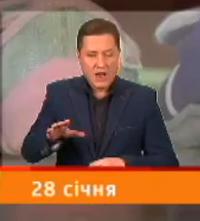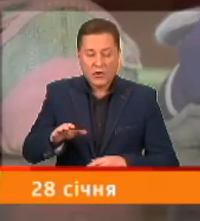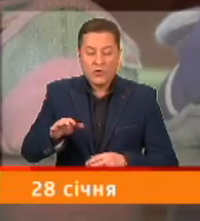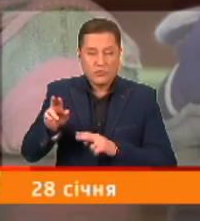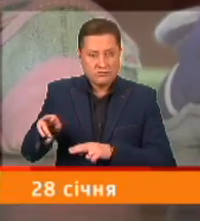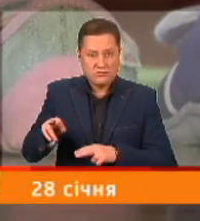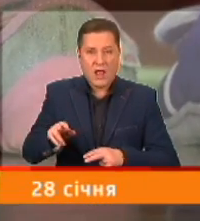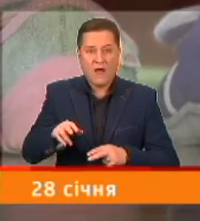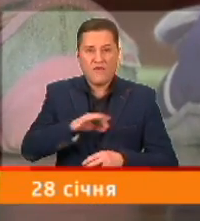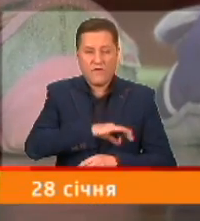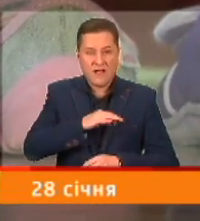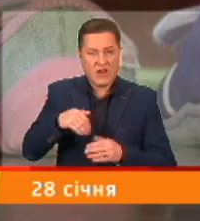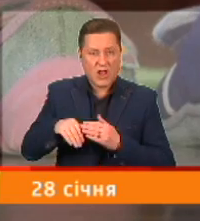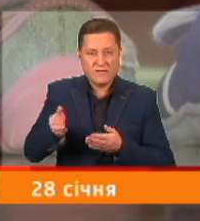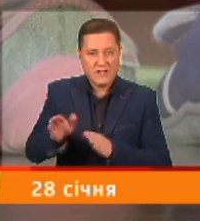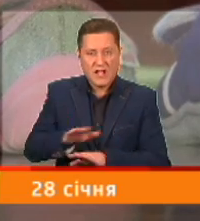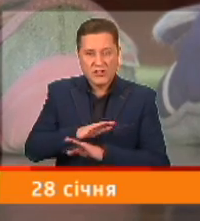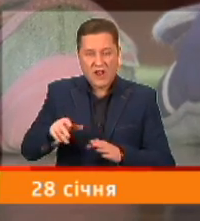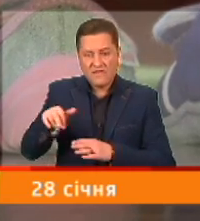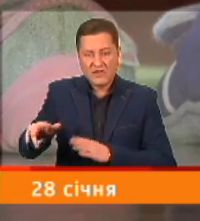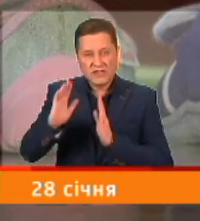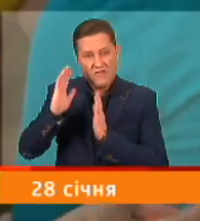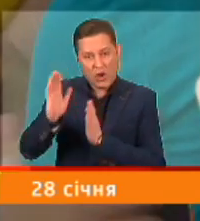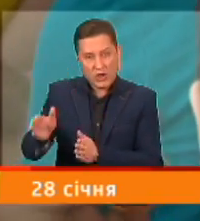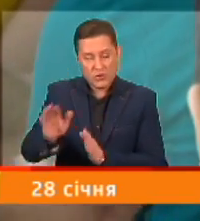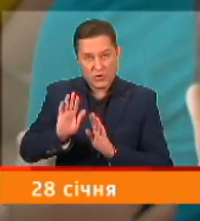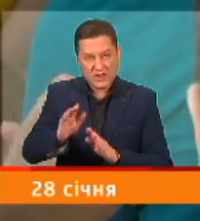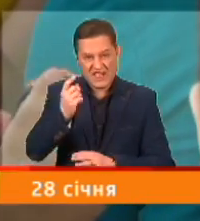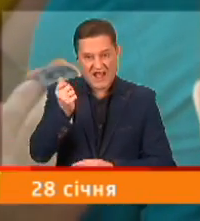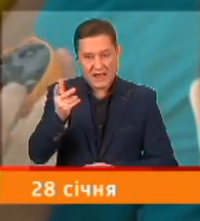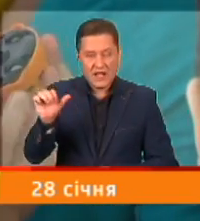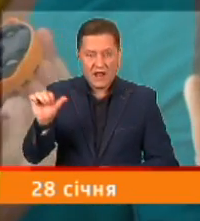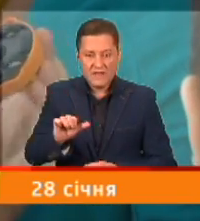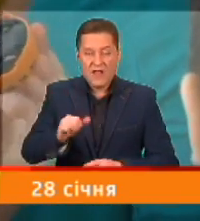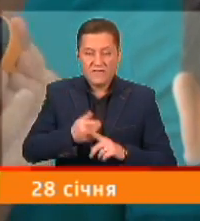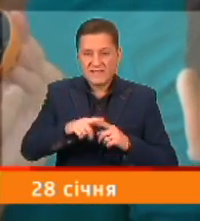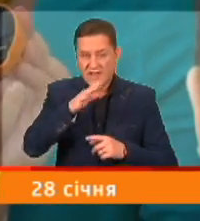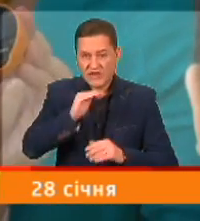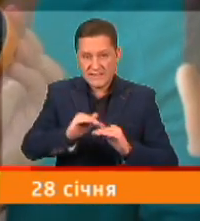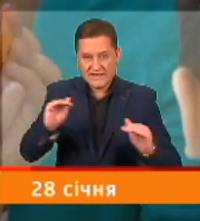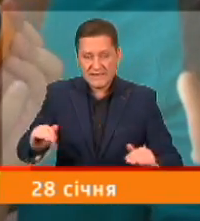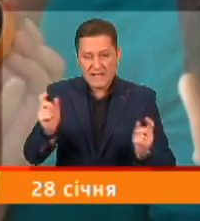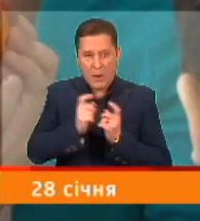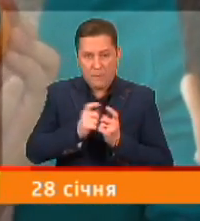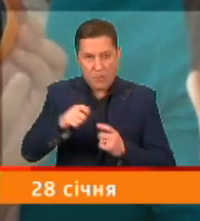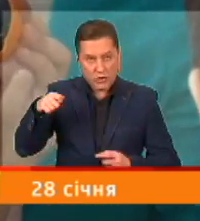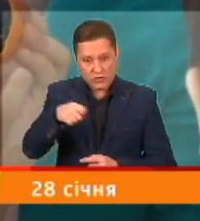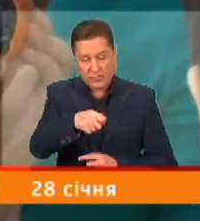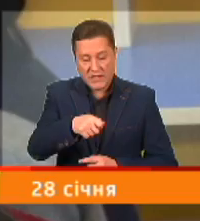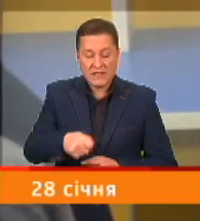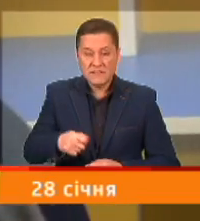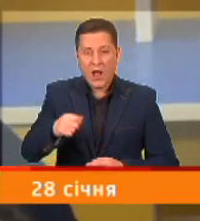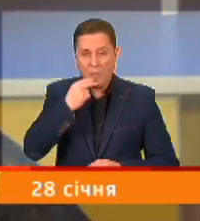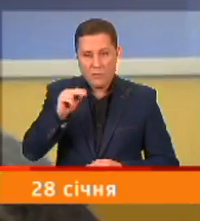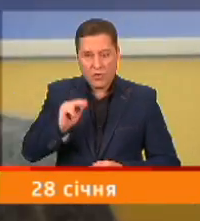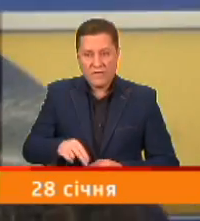лишала, тільки вийшла на кілька хвилин у коридор. Припускають, саме в цей час діти і почубилися. Провини за те, що не повідомила